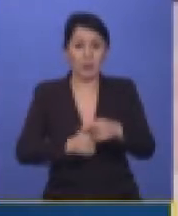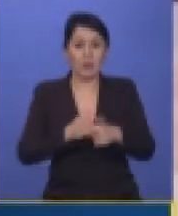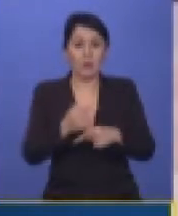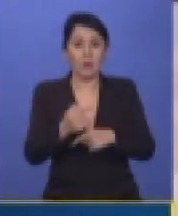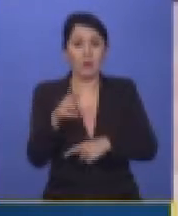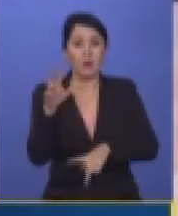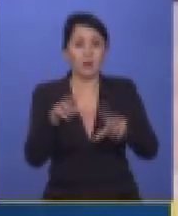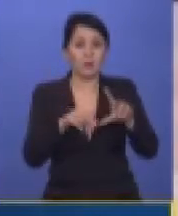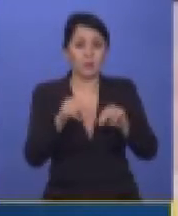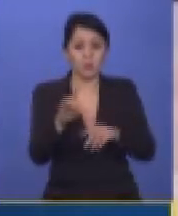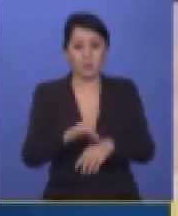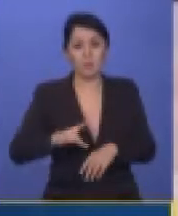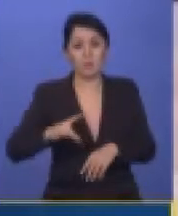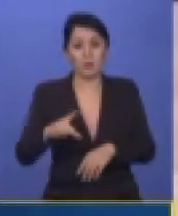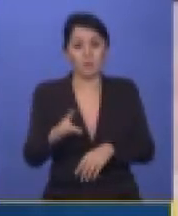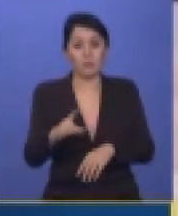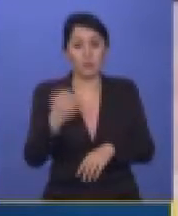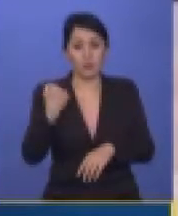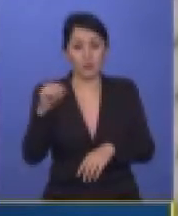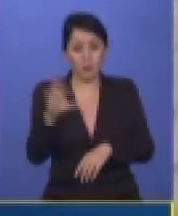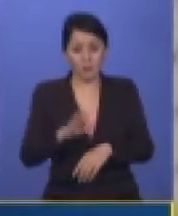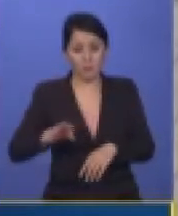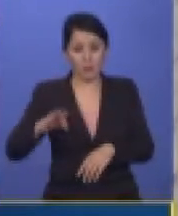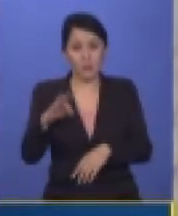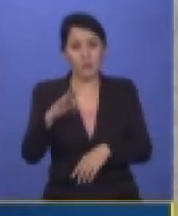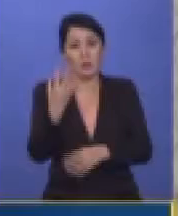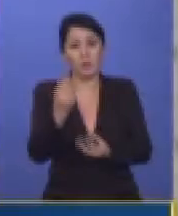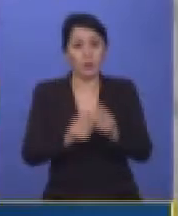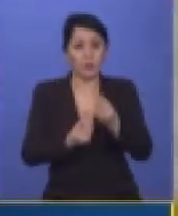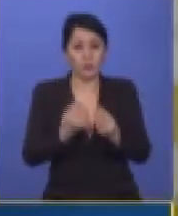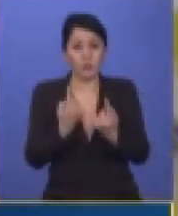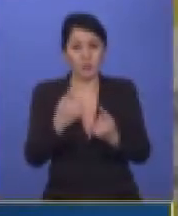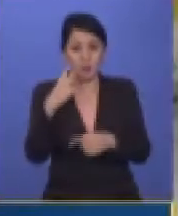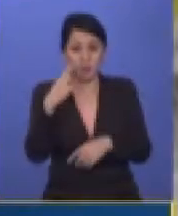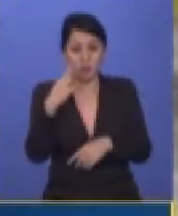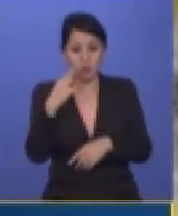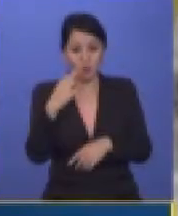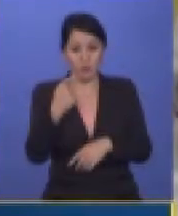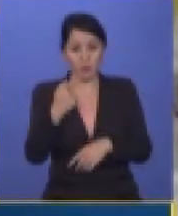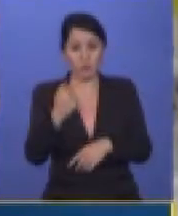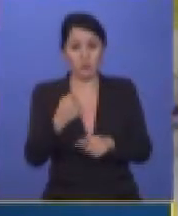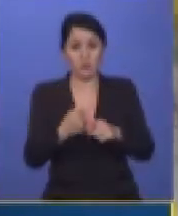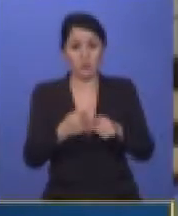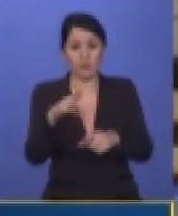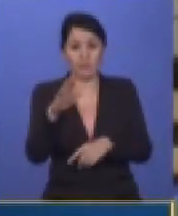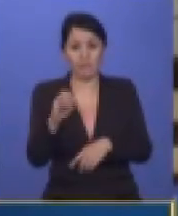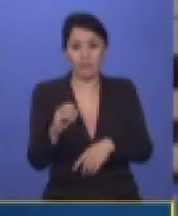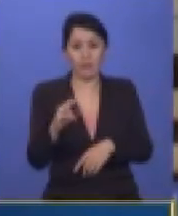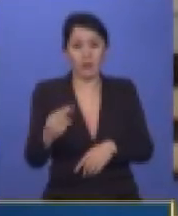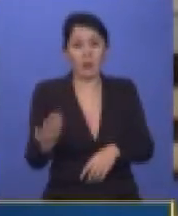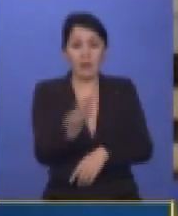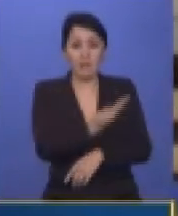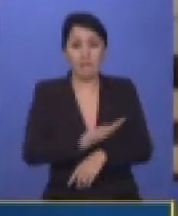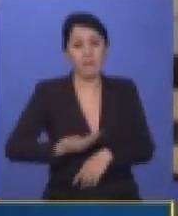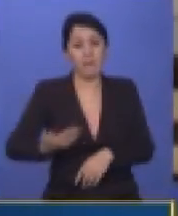стало чемпионом районных соревнований и призером областных. Игрой настоящих мужчин здесь увлекаются вот уже полвека. Мы все хоккеисты. Мы